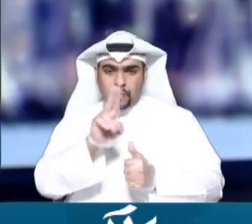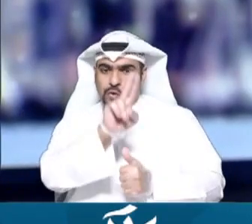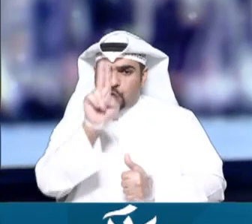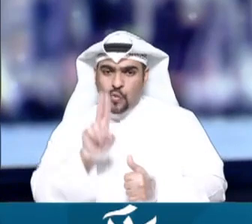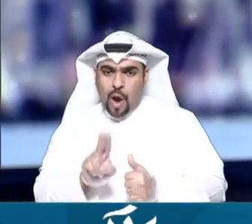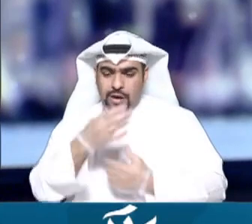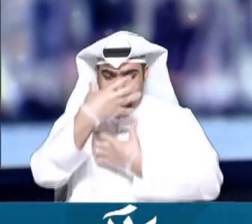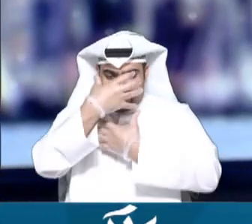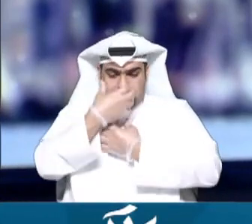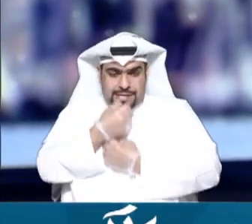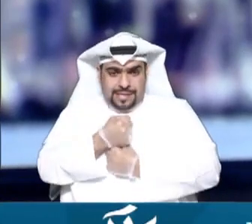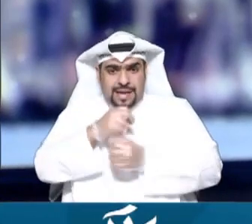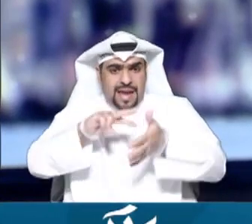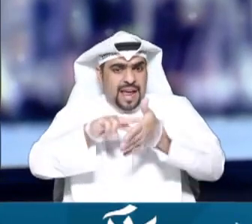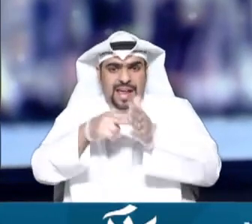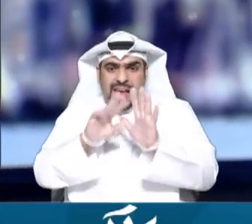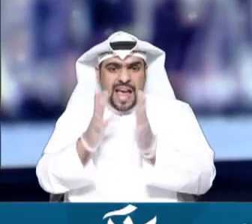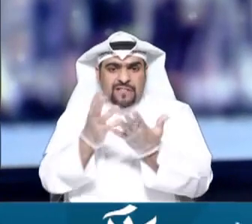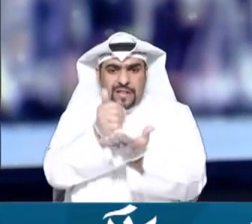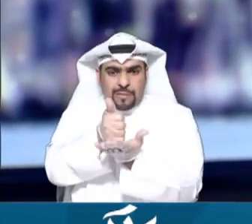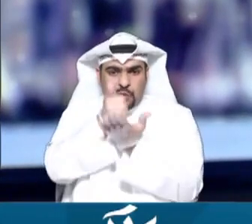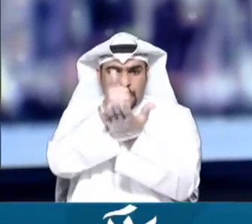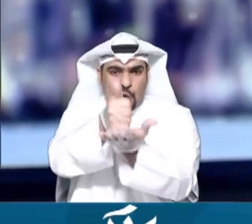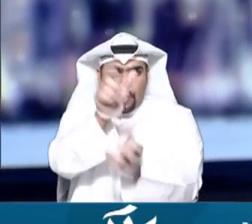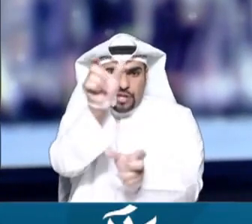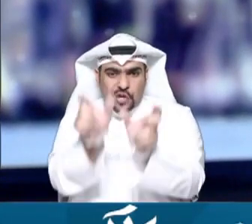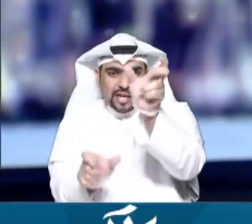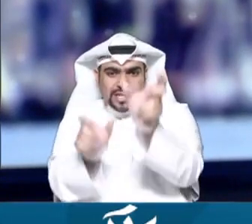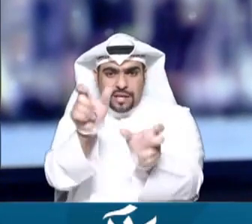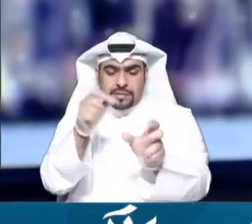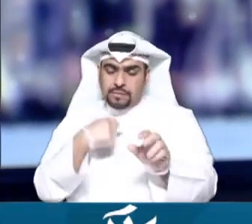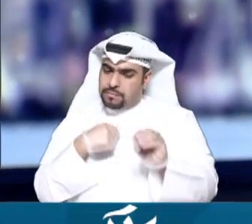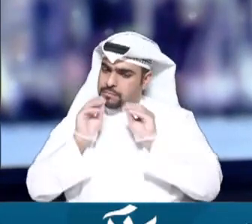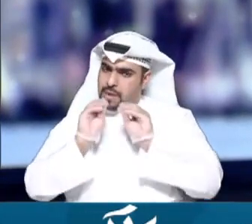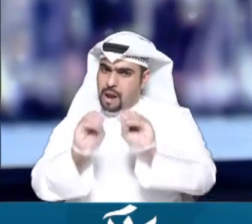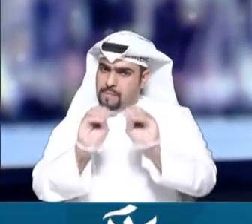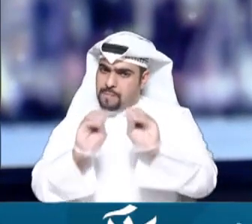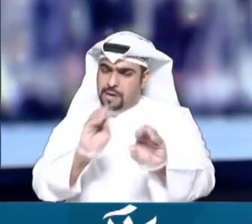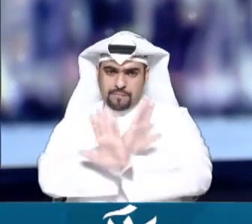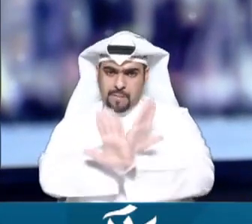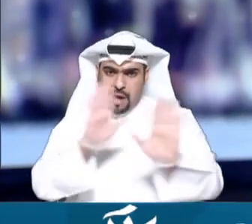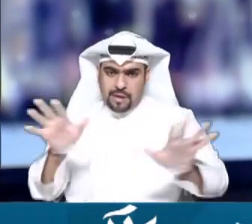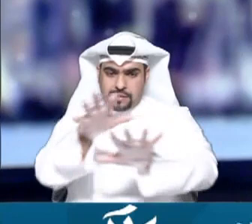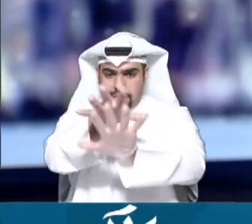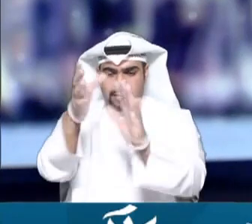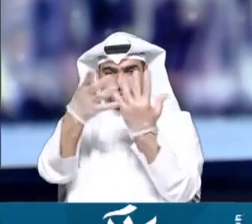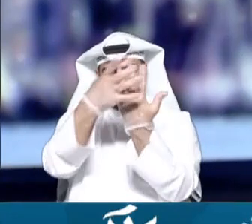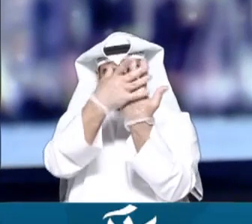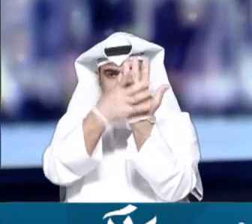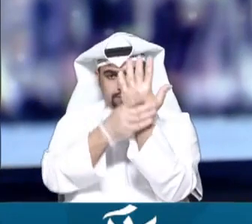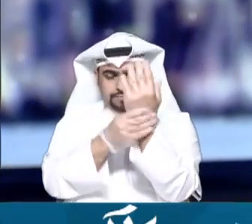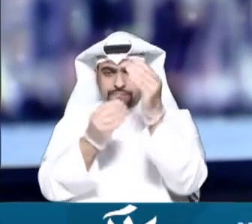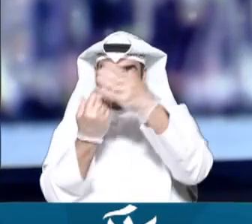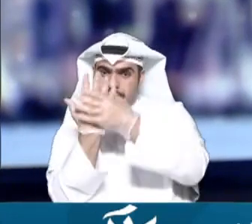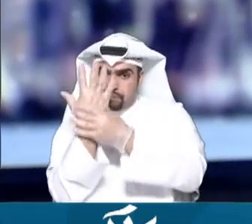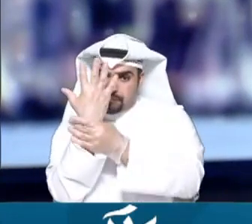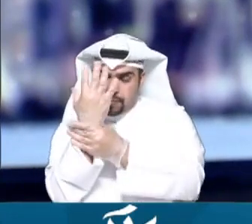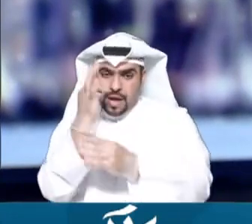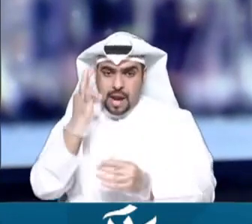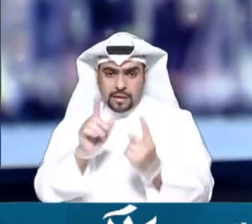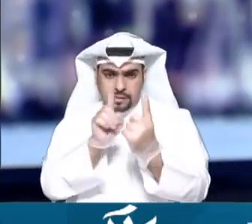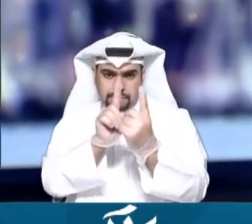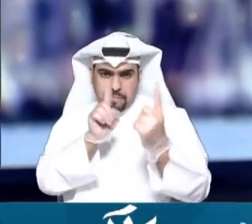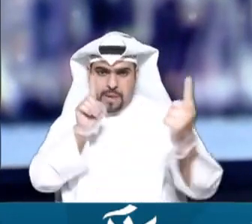الاشياء خلينا نقول البسيطه اللي الاحترازيه بعدم اللمس، البعد عن متر عن